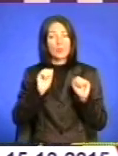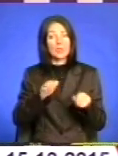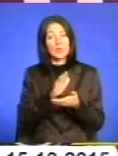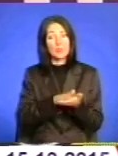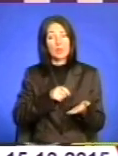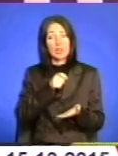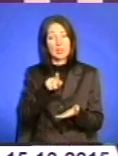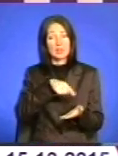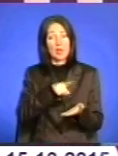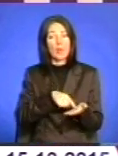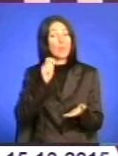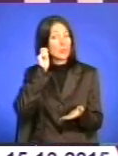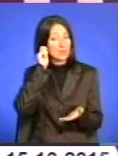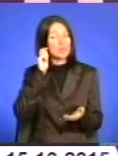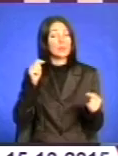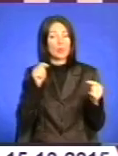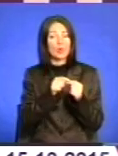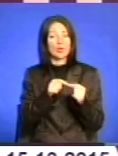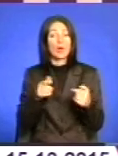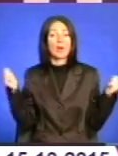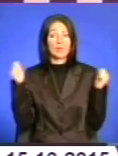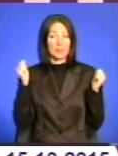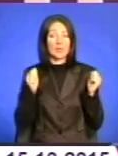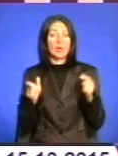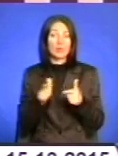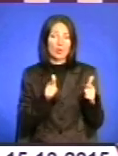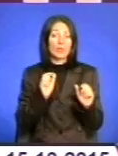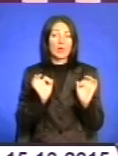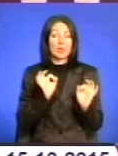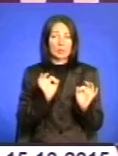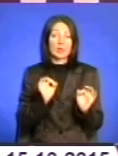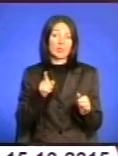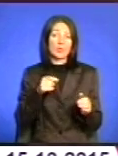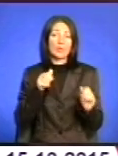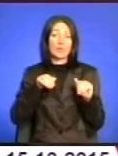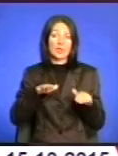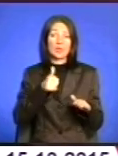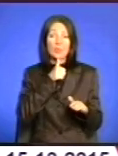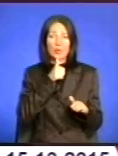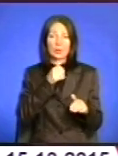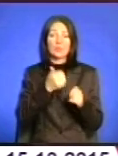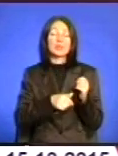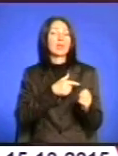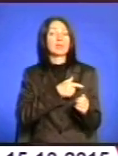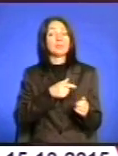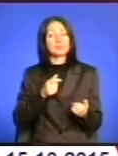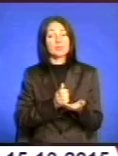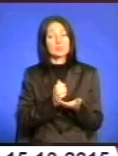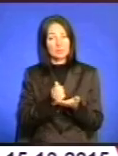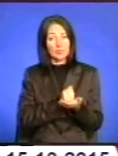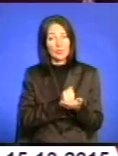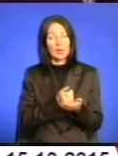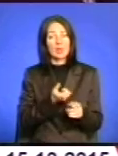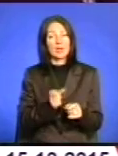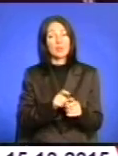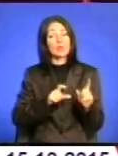заявку. По віці підходжу, фізична підготовка не лякає, тому вирішила спробувати. Серед кандидатів найбільше студентів і